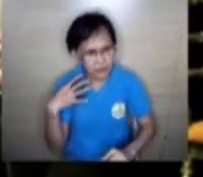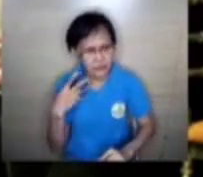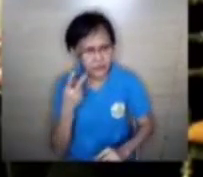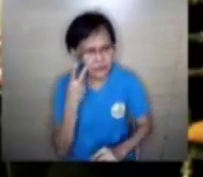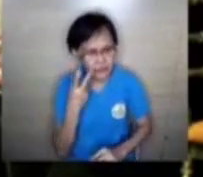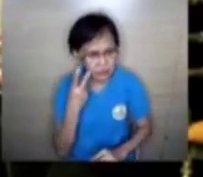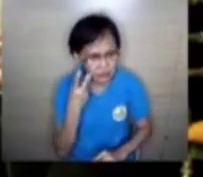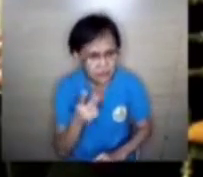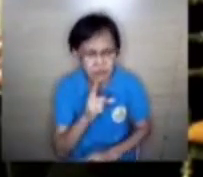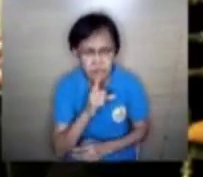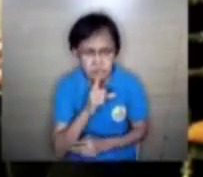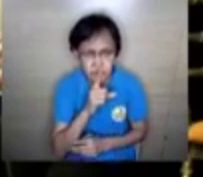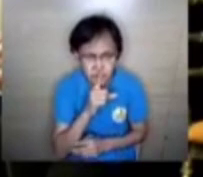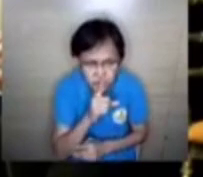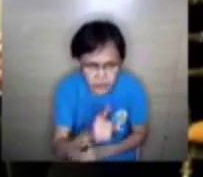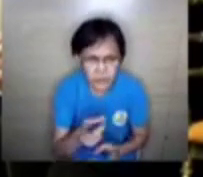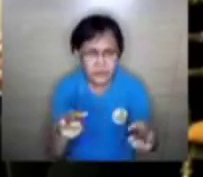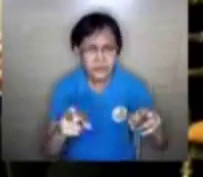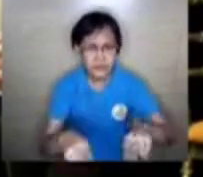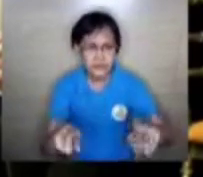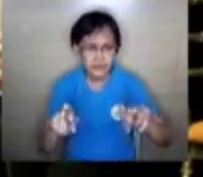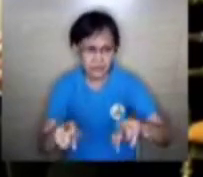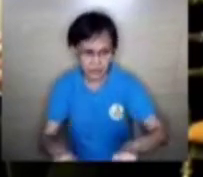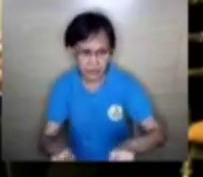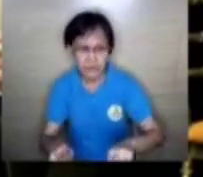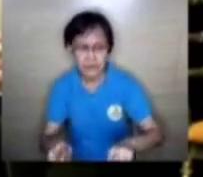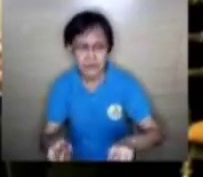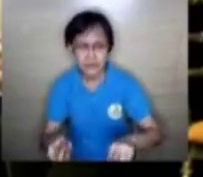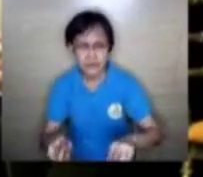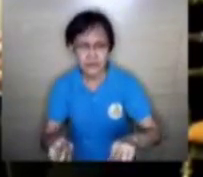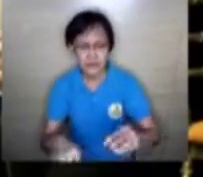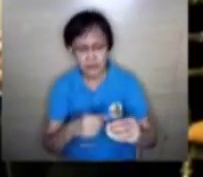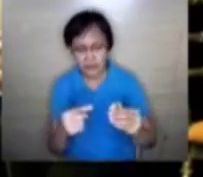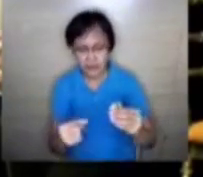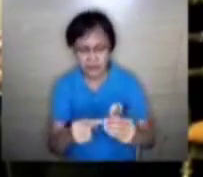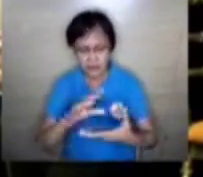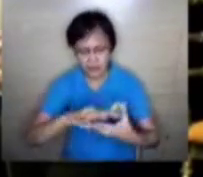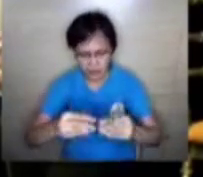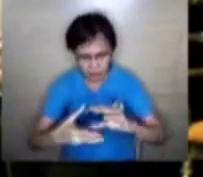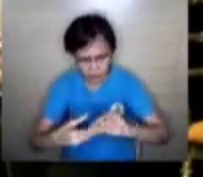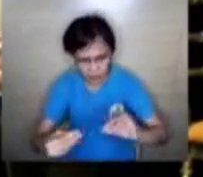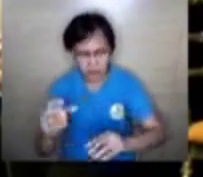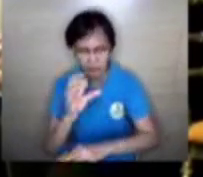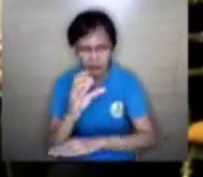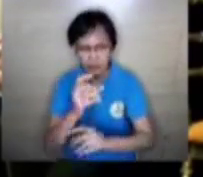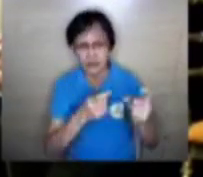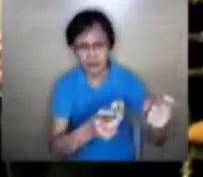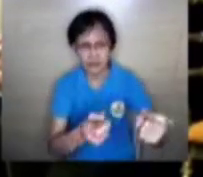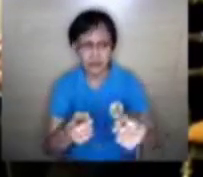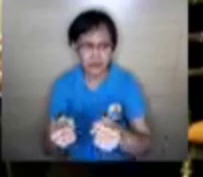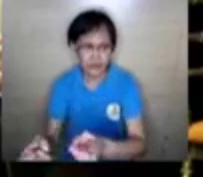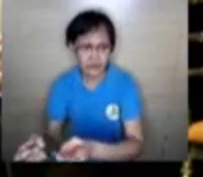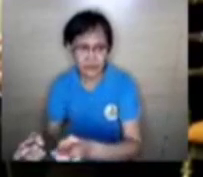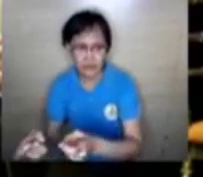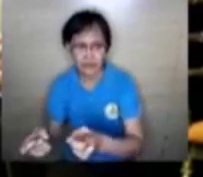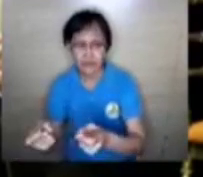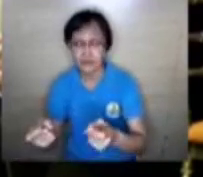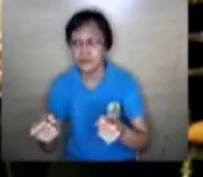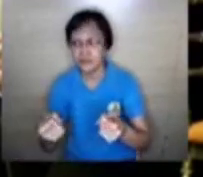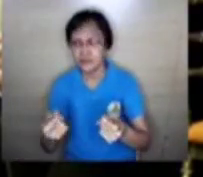magkano nabili ng gobyerno yung isang bag ng Pamaskong Handog, kasama na yung katsa, nasa 500 plus pesos